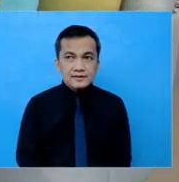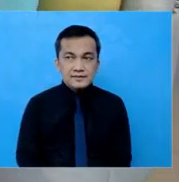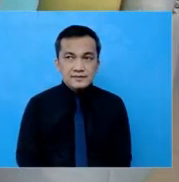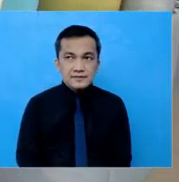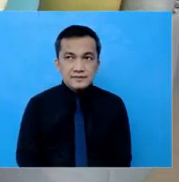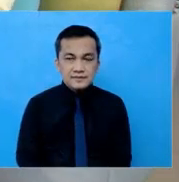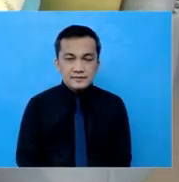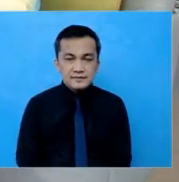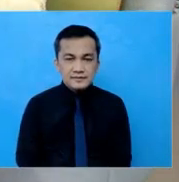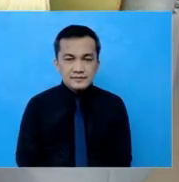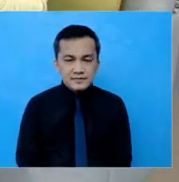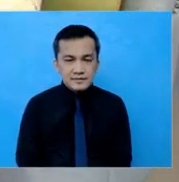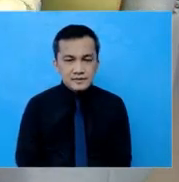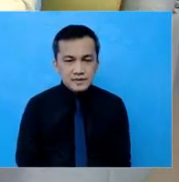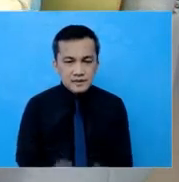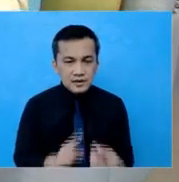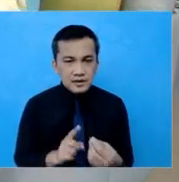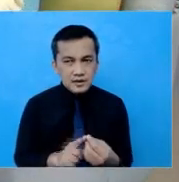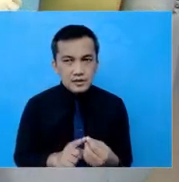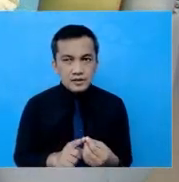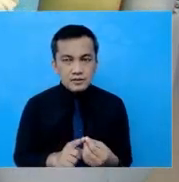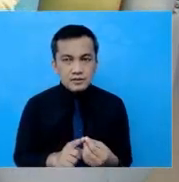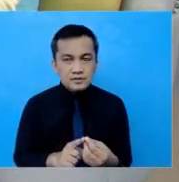Nakakatuwa makakwentuhan si Sir Ray.